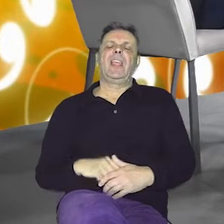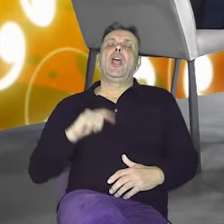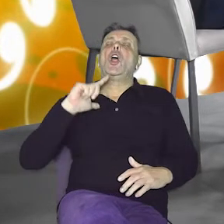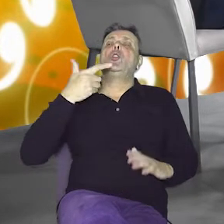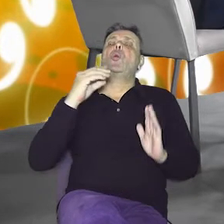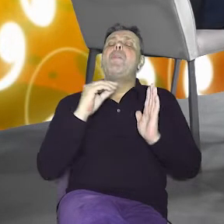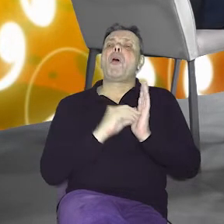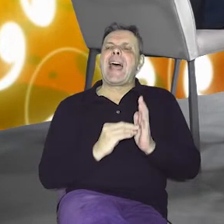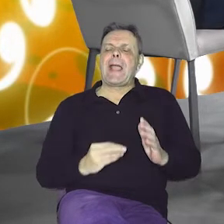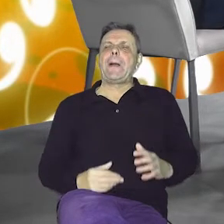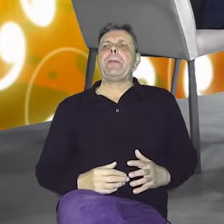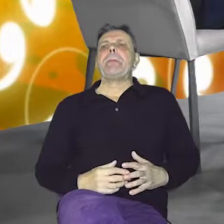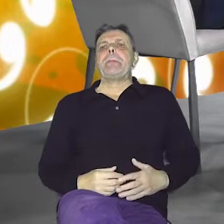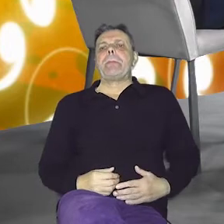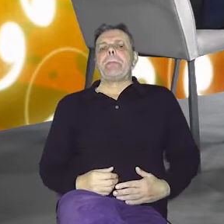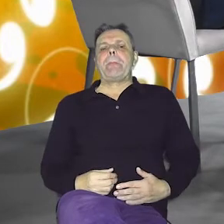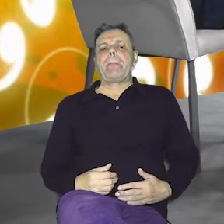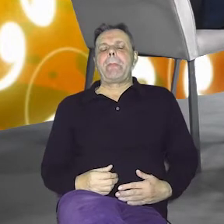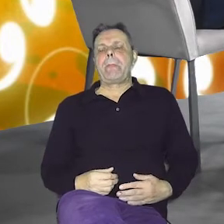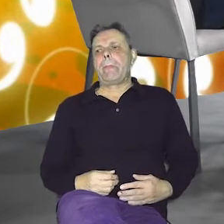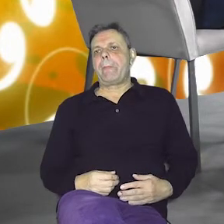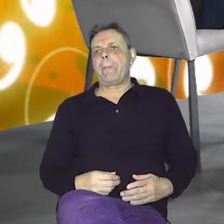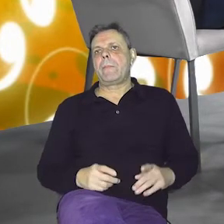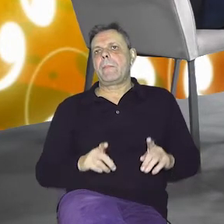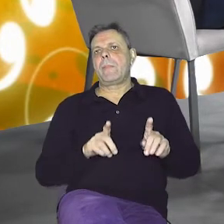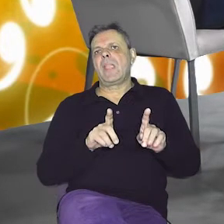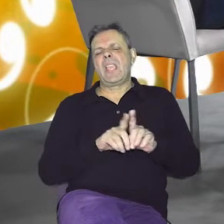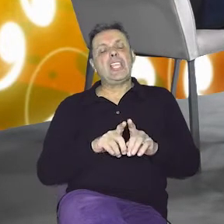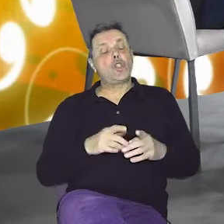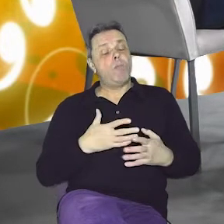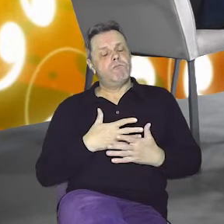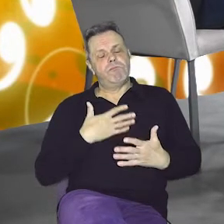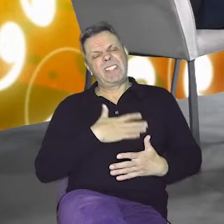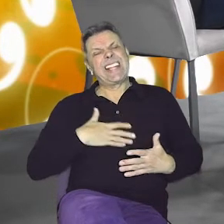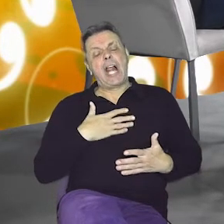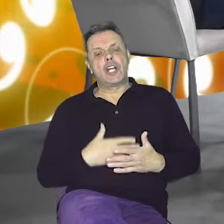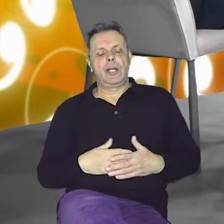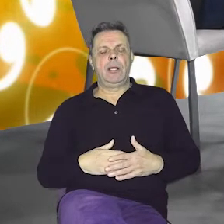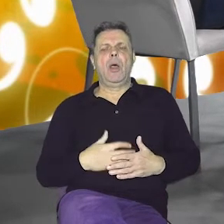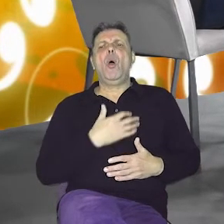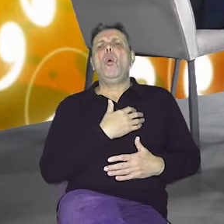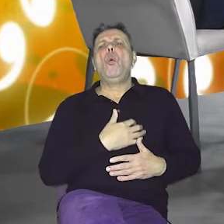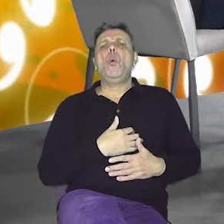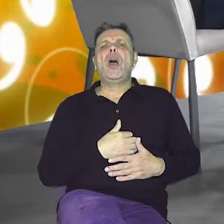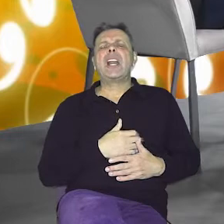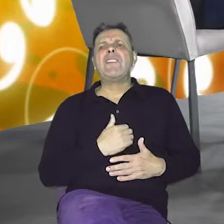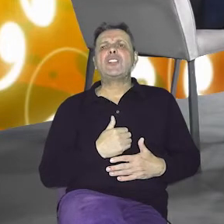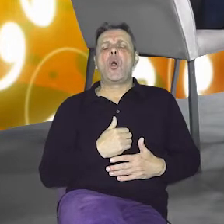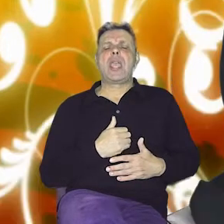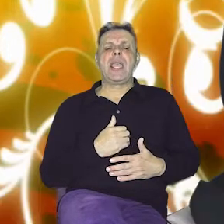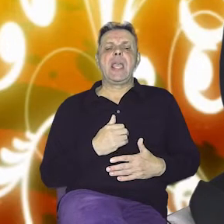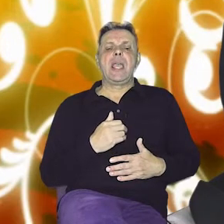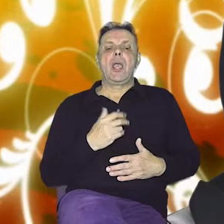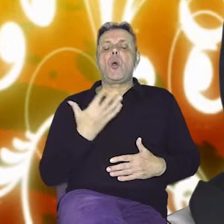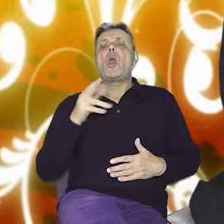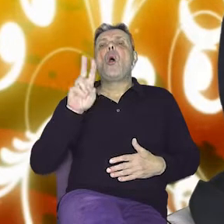Drugi podatak vam je ovoga također strašan, a to je, znate li koliko u Hrvatskoj, vjerojatno znate, koliko u